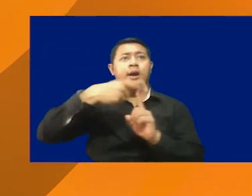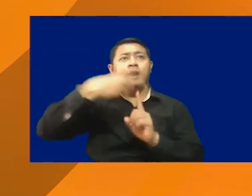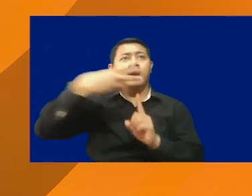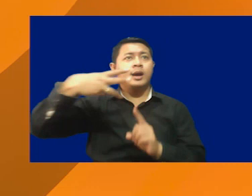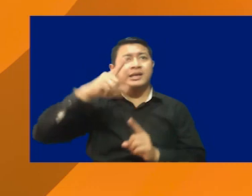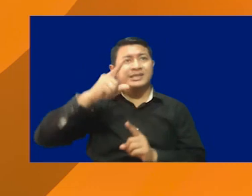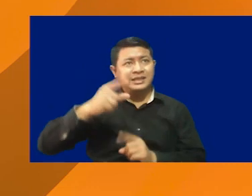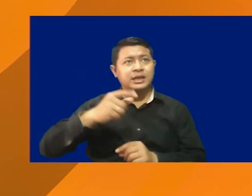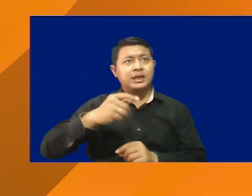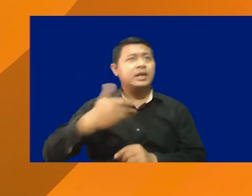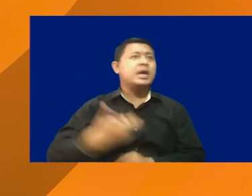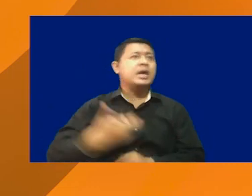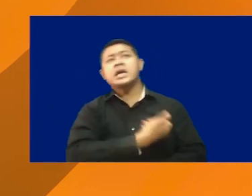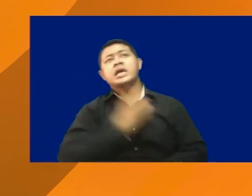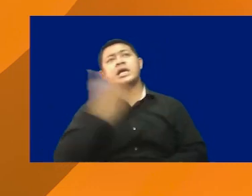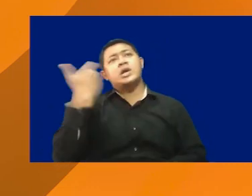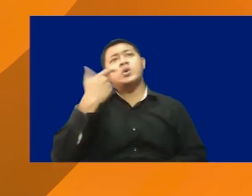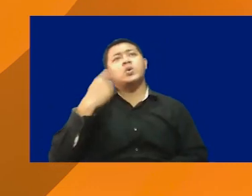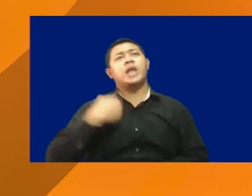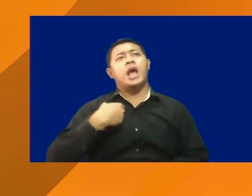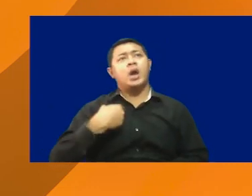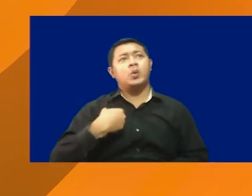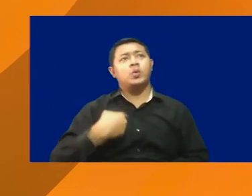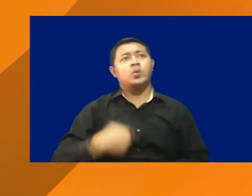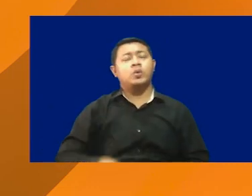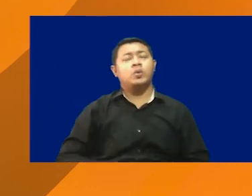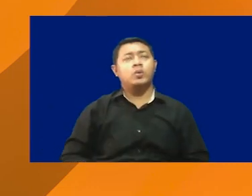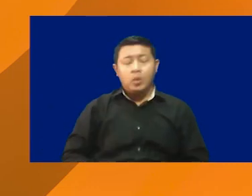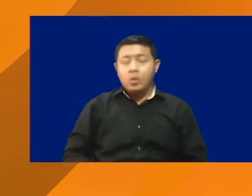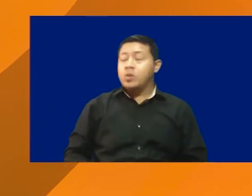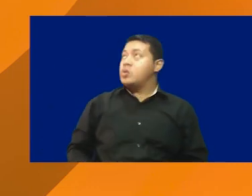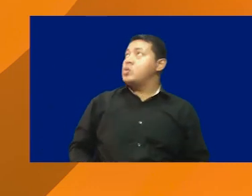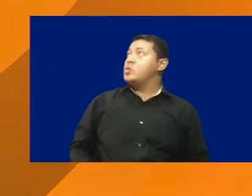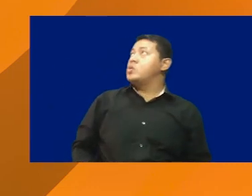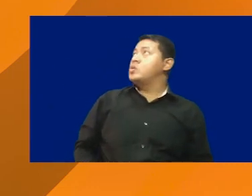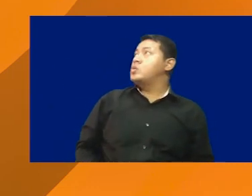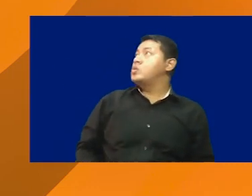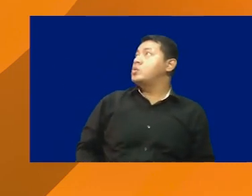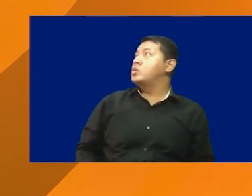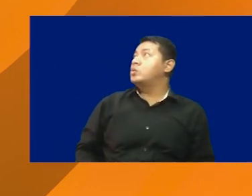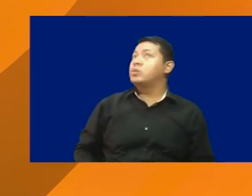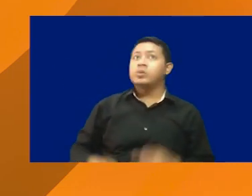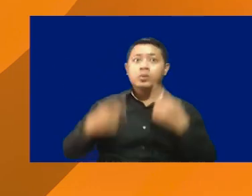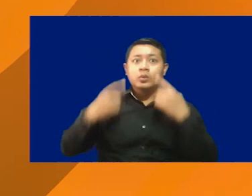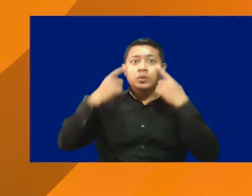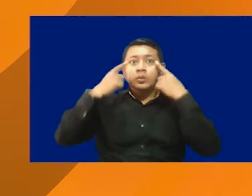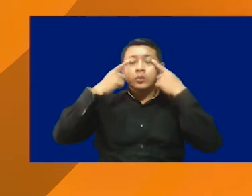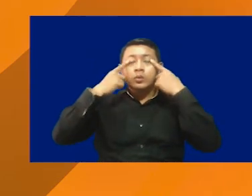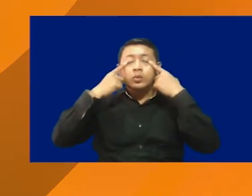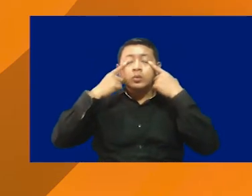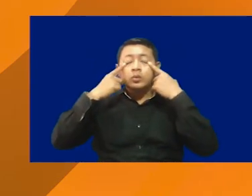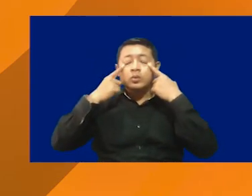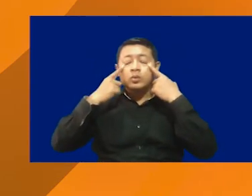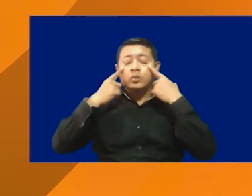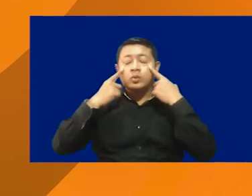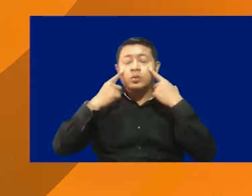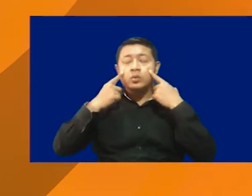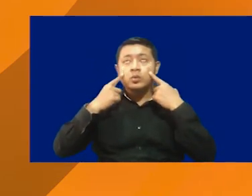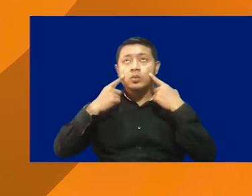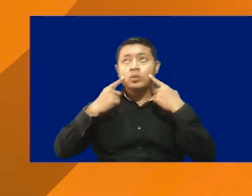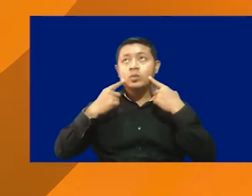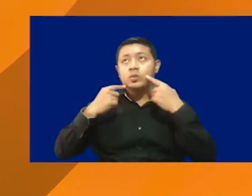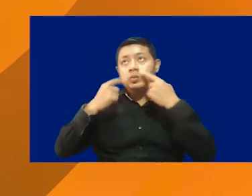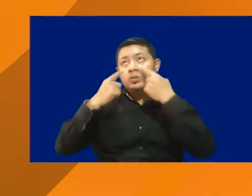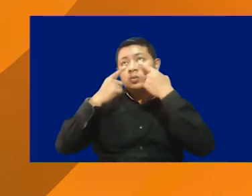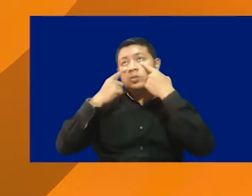Esther, ikutilah aku. Saat itu juga, spontan air mata saya mengalir